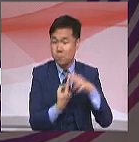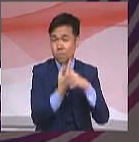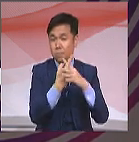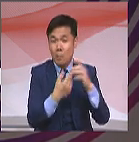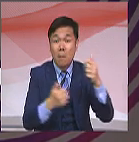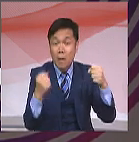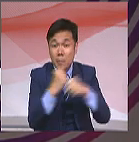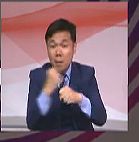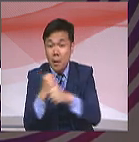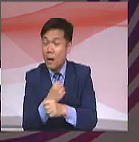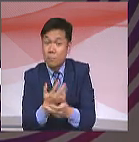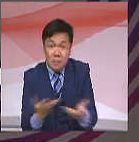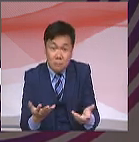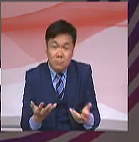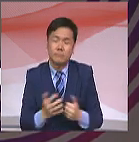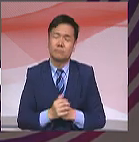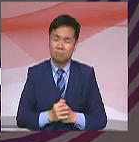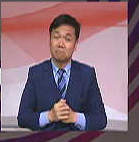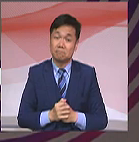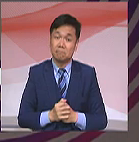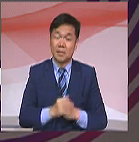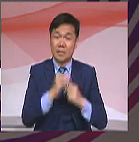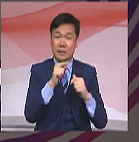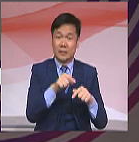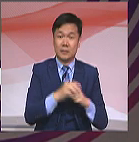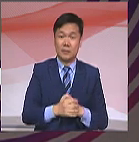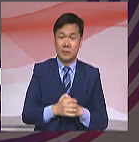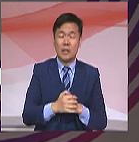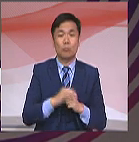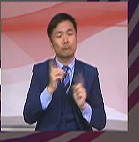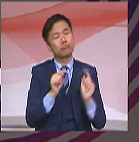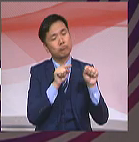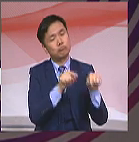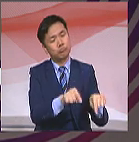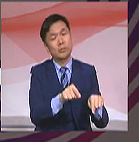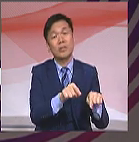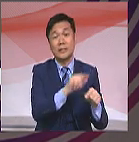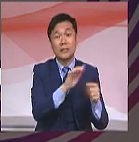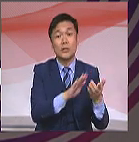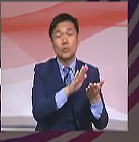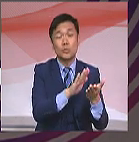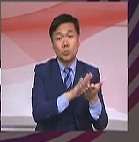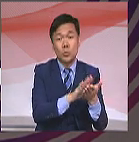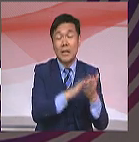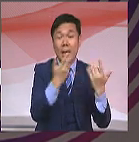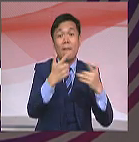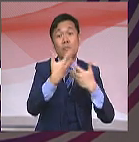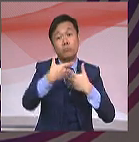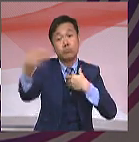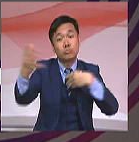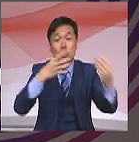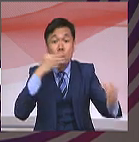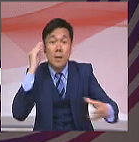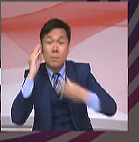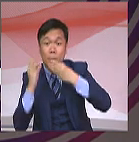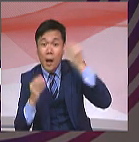perlu hadapi adalah sewaktu penyuraian murid apabila tamatnya waktu persekolahan.